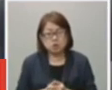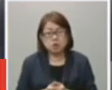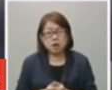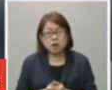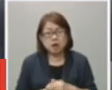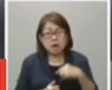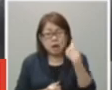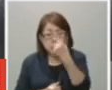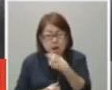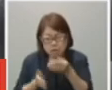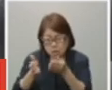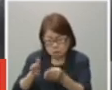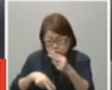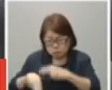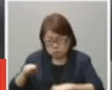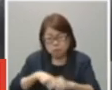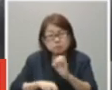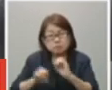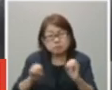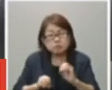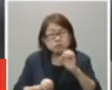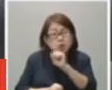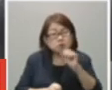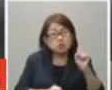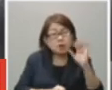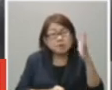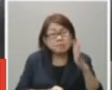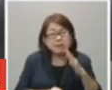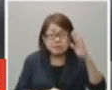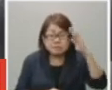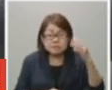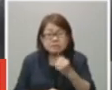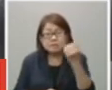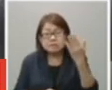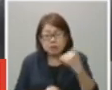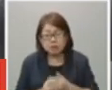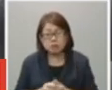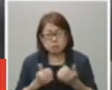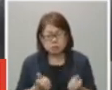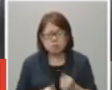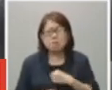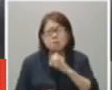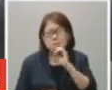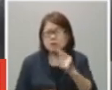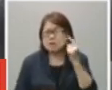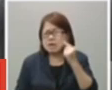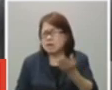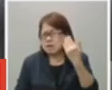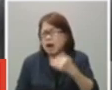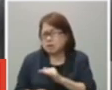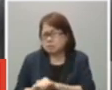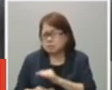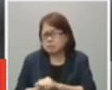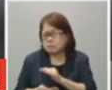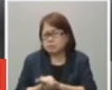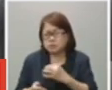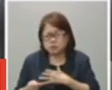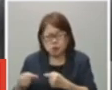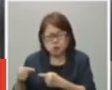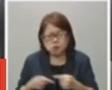บมันจึงเกิดคำกล่าวหาครับว่ามันเป็นการสะสมทุนเพื่อสืบทอดอำน